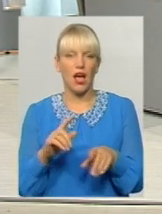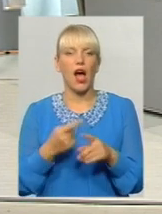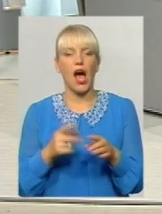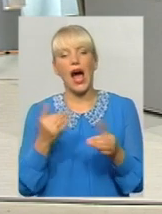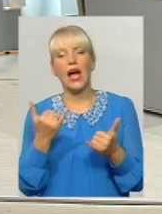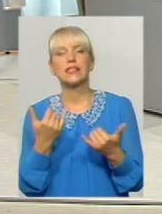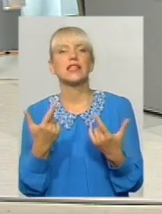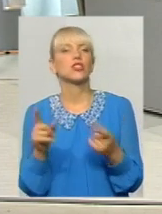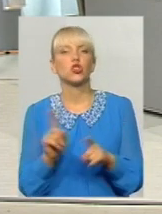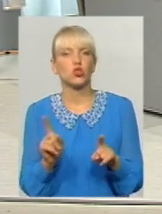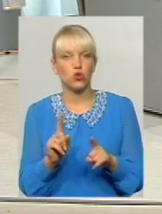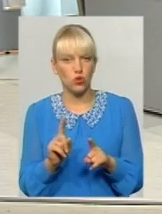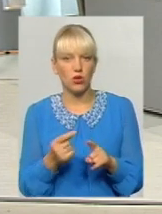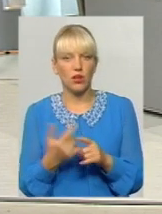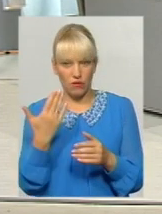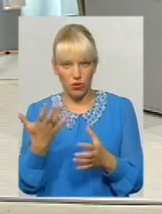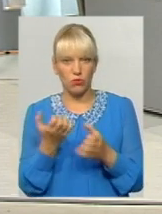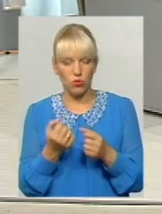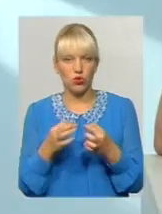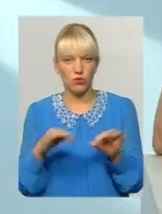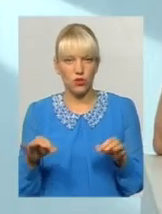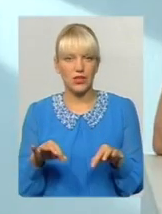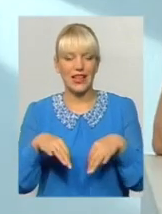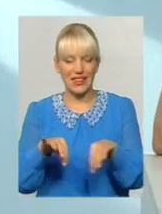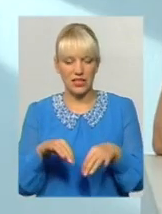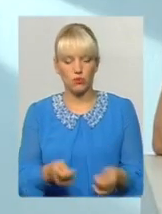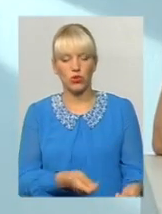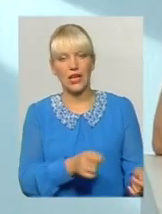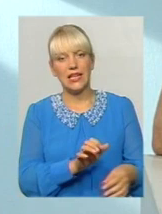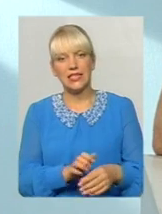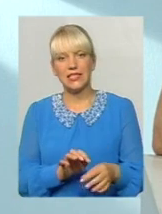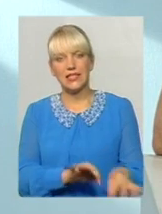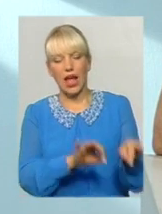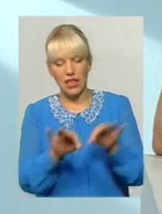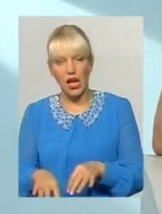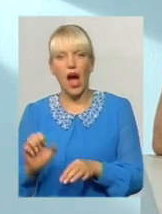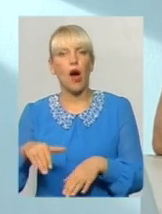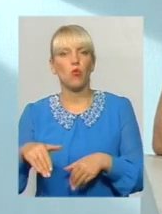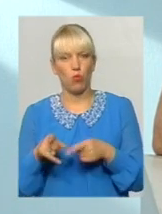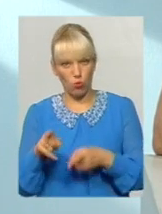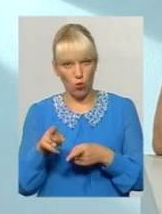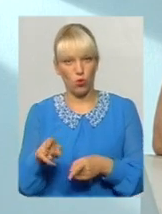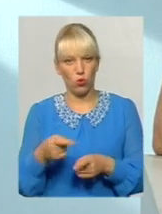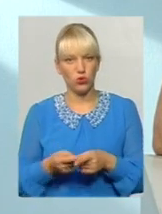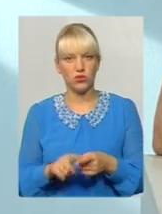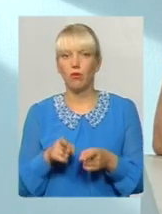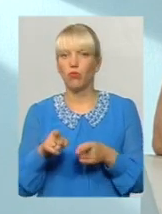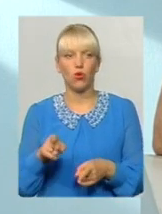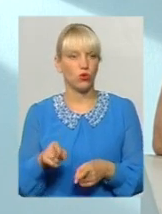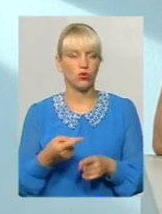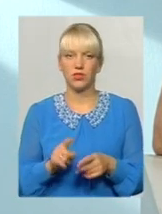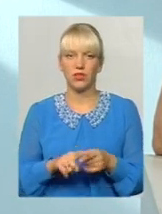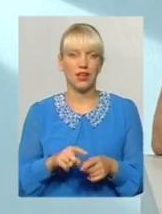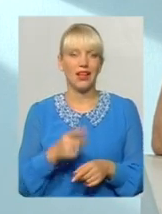розумію, де логіка просто взяти, дозволити транспортному засобу заїхати, а потім їм чимось там погрожувати. Ми розуміємо, що далі погроз нікуди не дійде, бо